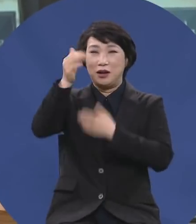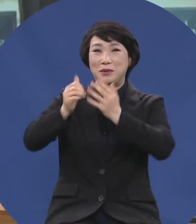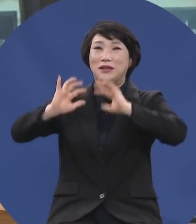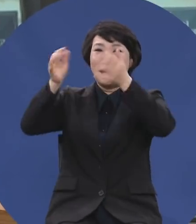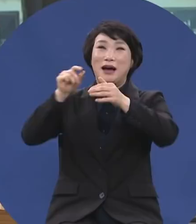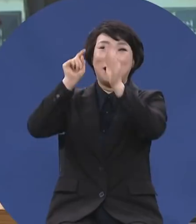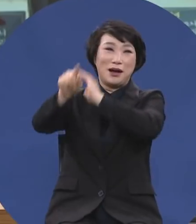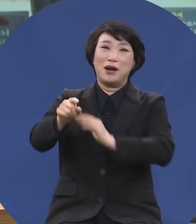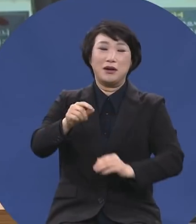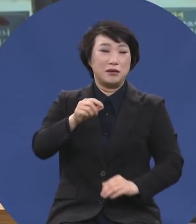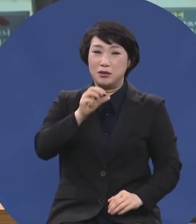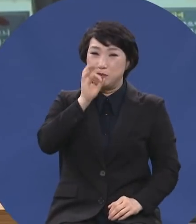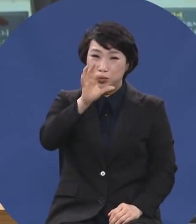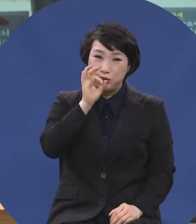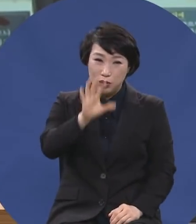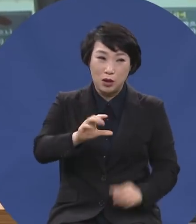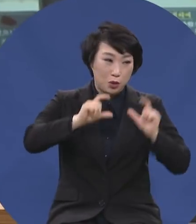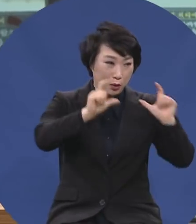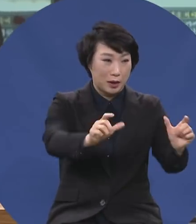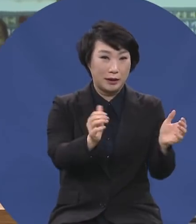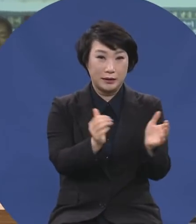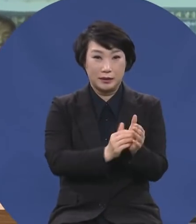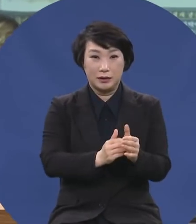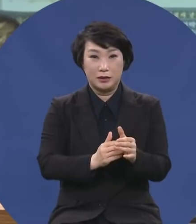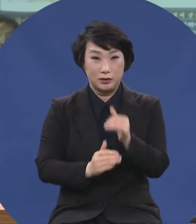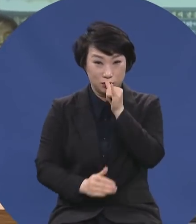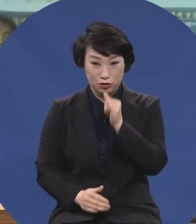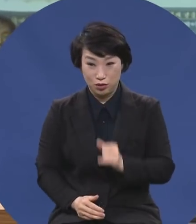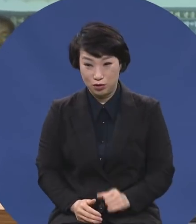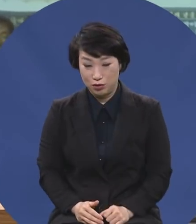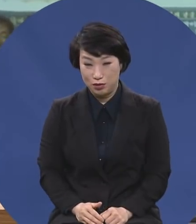하나님 나라 들어갈 수 없다고 잘라서 말씀하셨다 이 말이오.